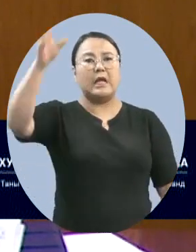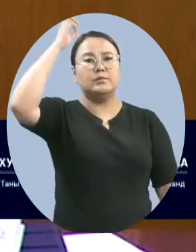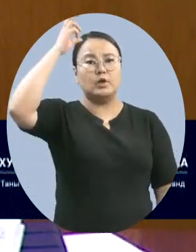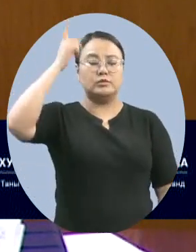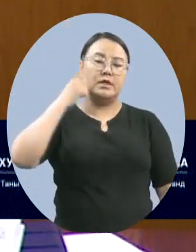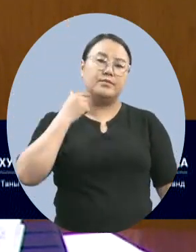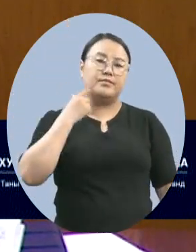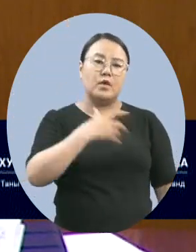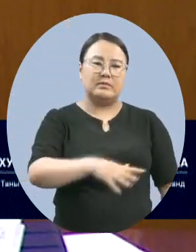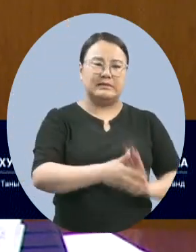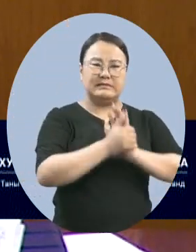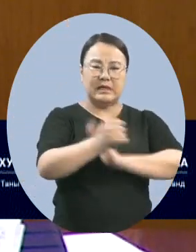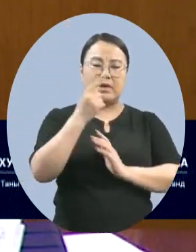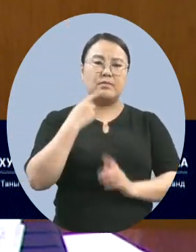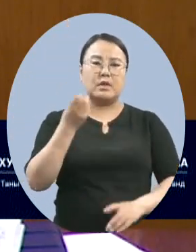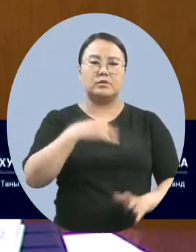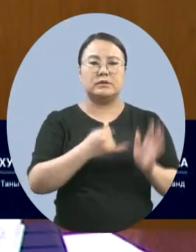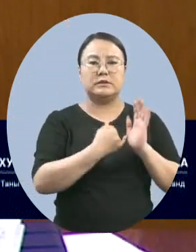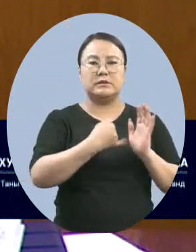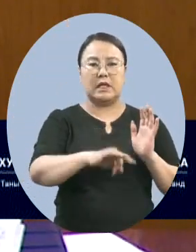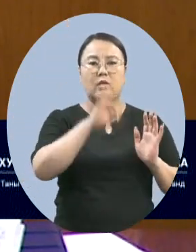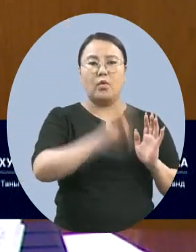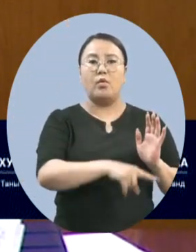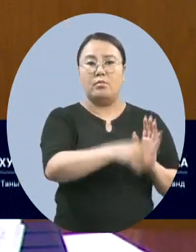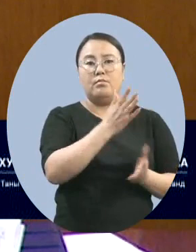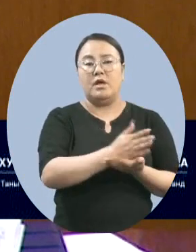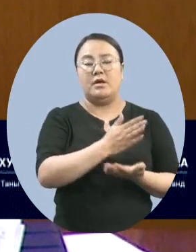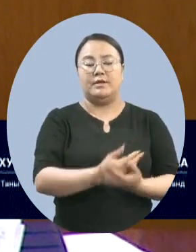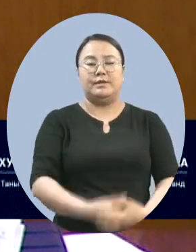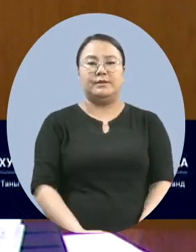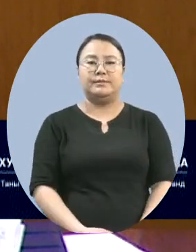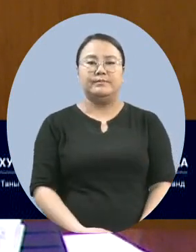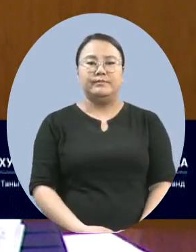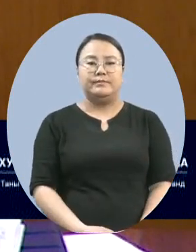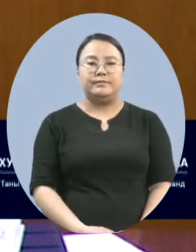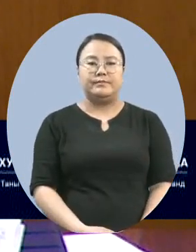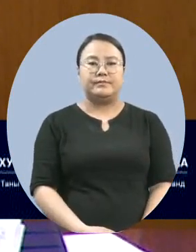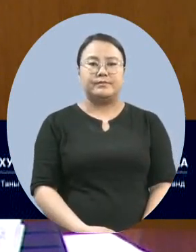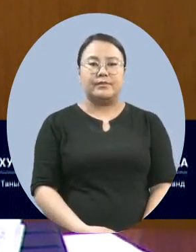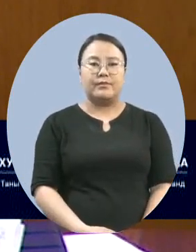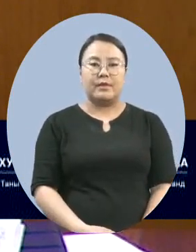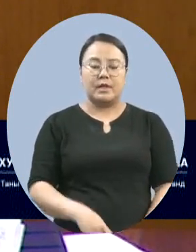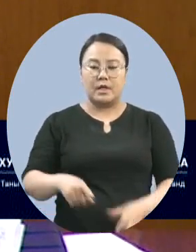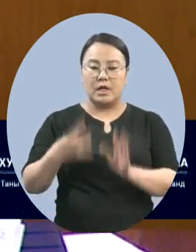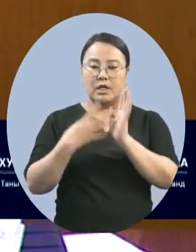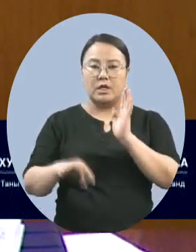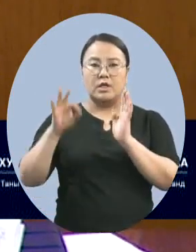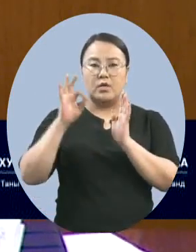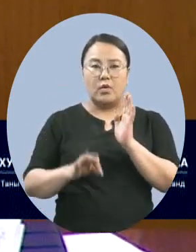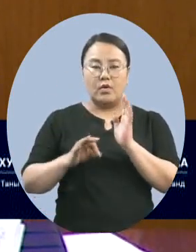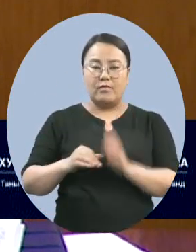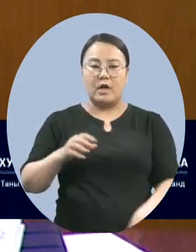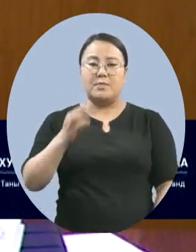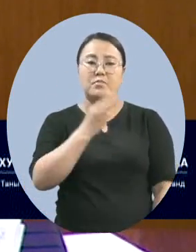боловсрал эзэмссэн чадвартай эмэгтэйчүүд 60% бүрдүүлж байгаа. А гэтэл хүн амын 90% нь муслим